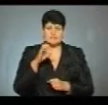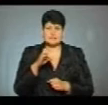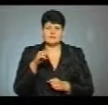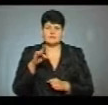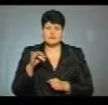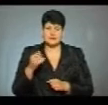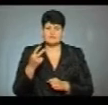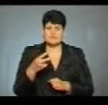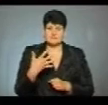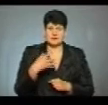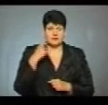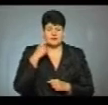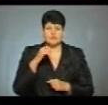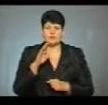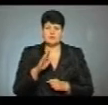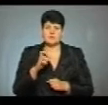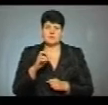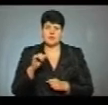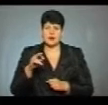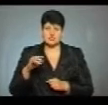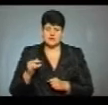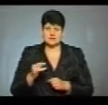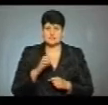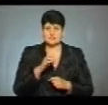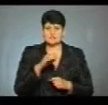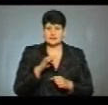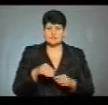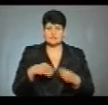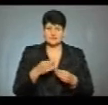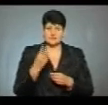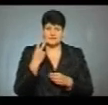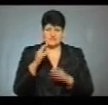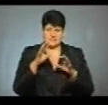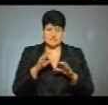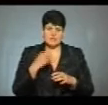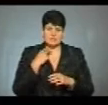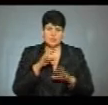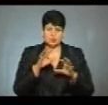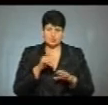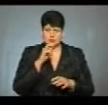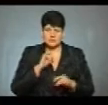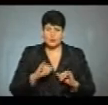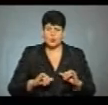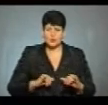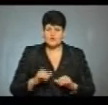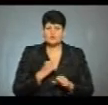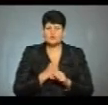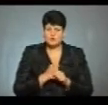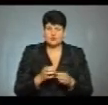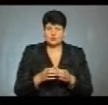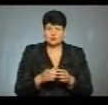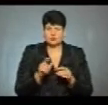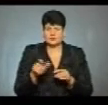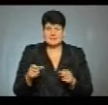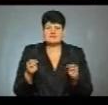Терендеха і 25-річного Володимира Біляшевича. Сергію Терендеху інкримінують дві статті Кримінального кодексу України – це хуліганство, скоєне групою осіб,